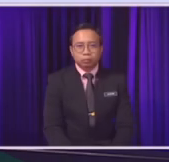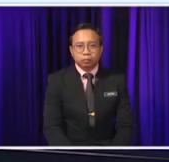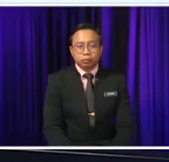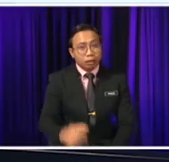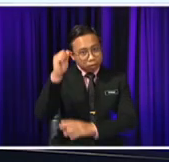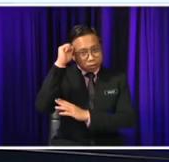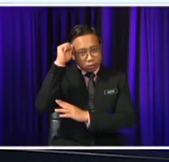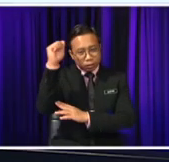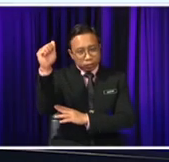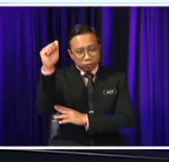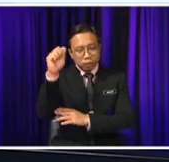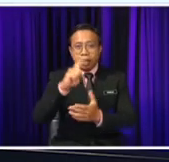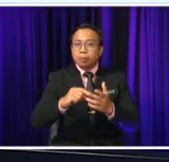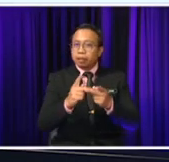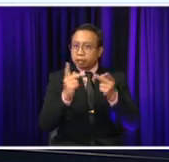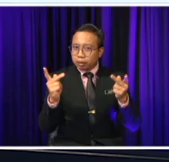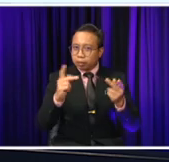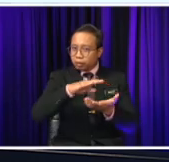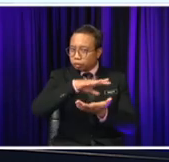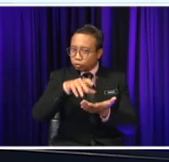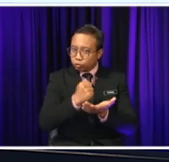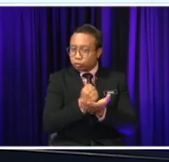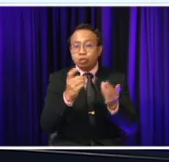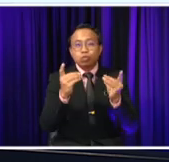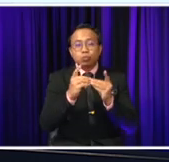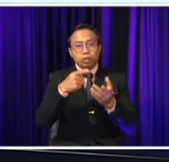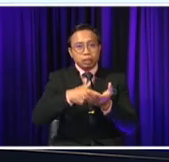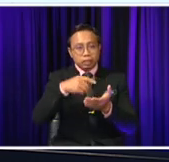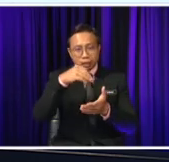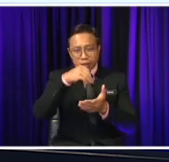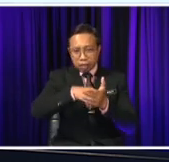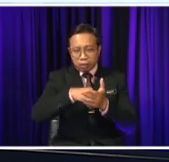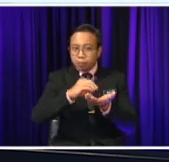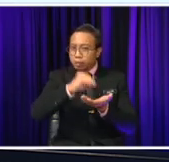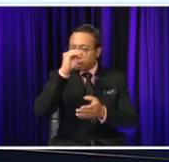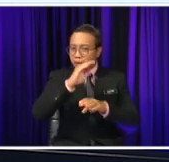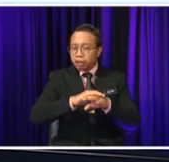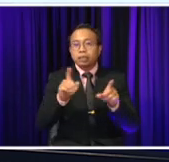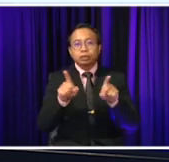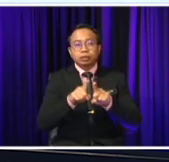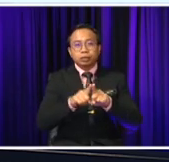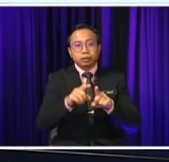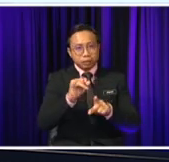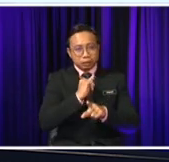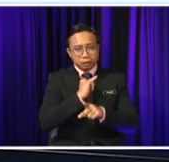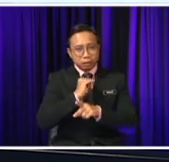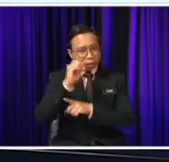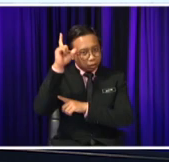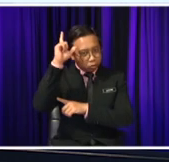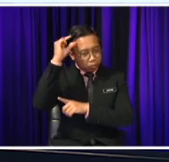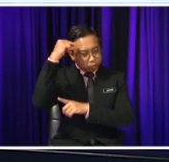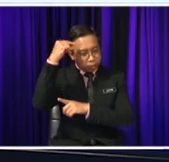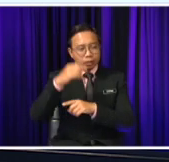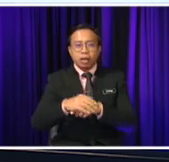Assalamualaikum apa kabar semua Jumpa Kita lagi dalam Menengah Atas bersama dengan saya Lukman